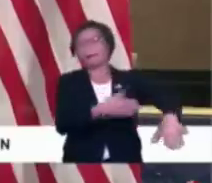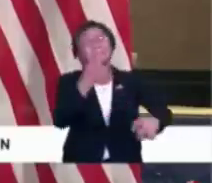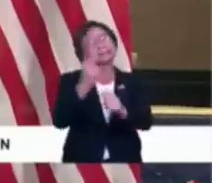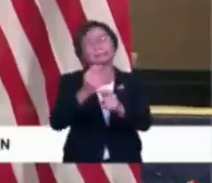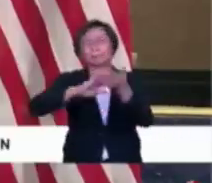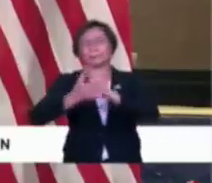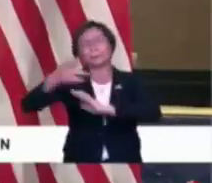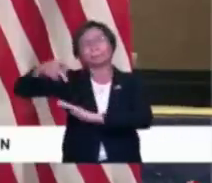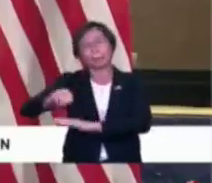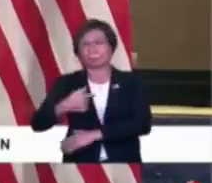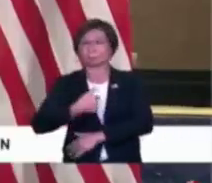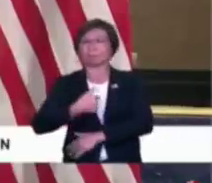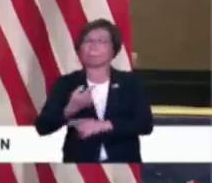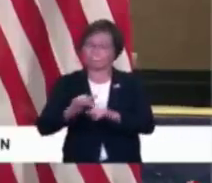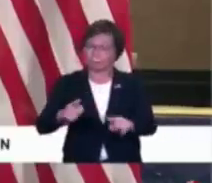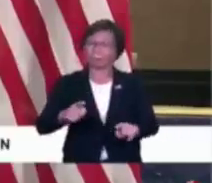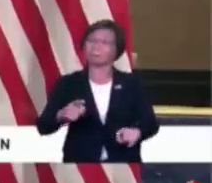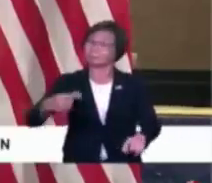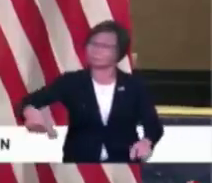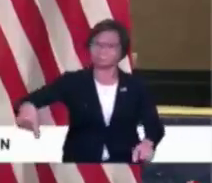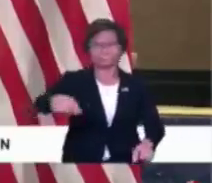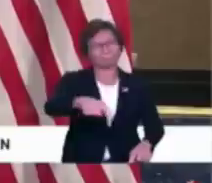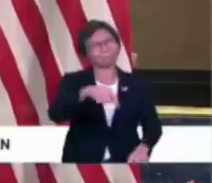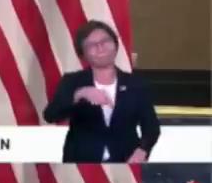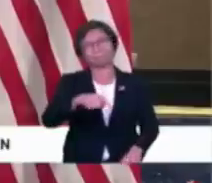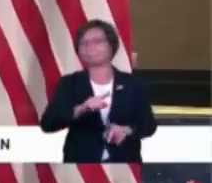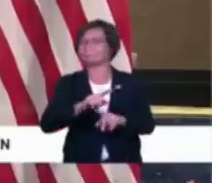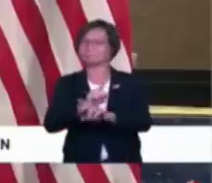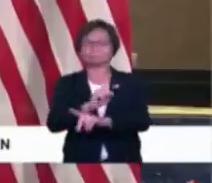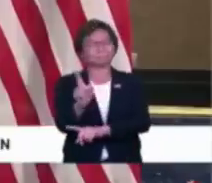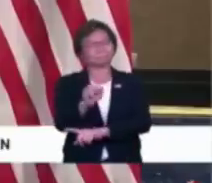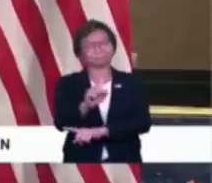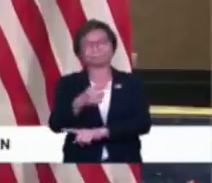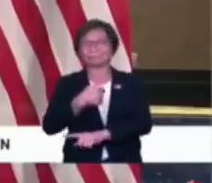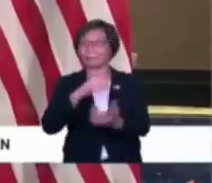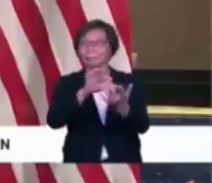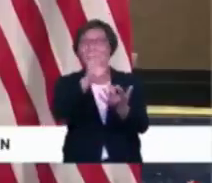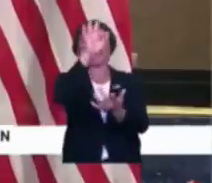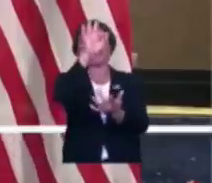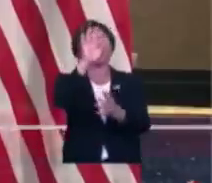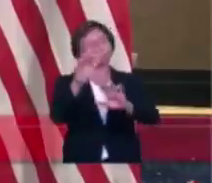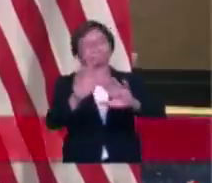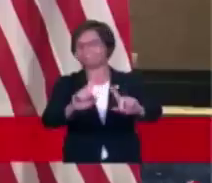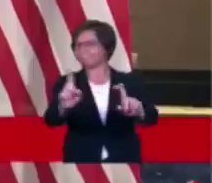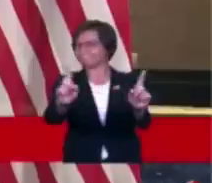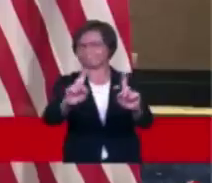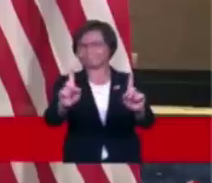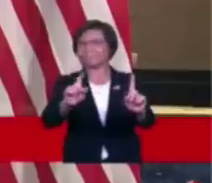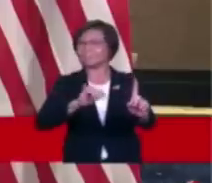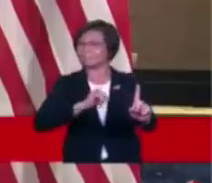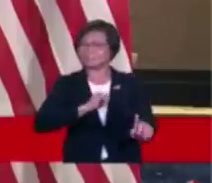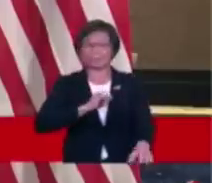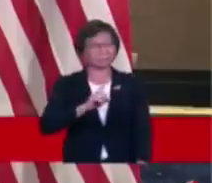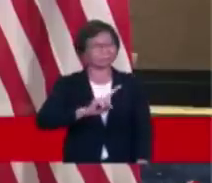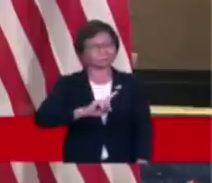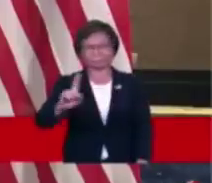tetapi itu bukan bukan pilihan saya Saya tidak akan